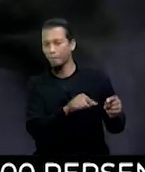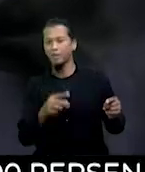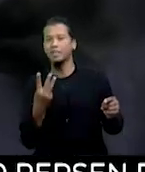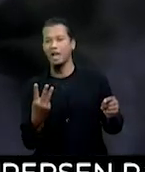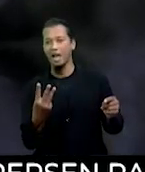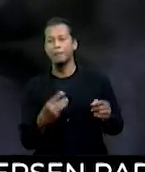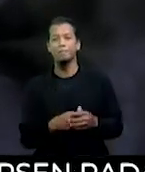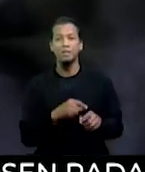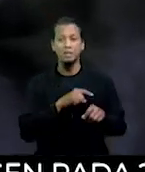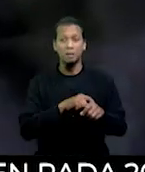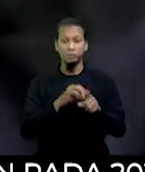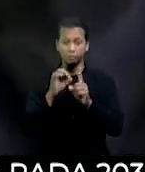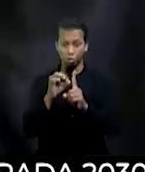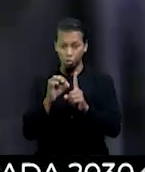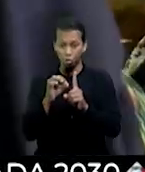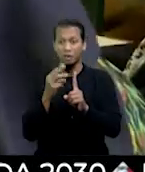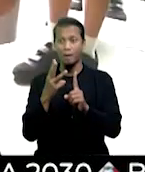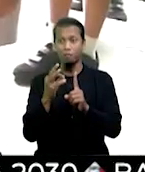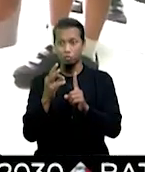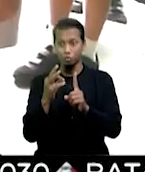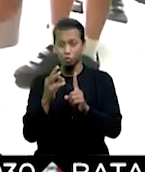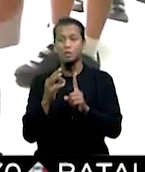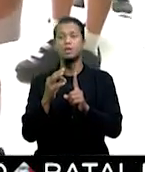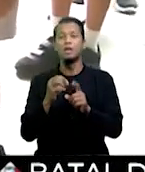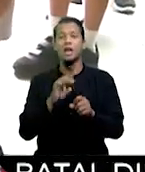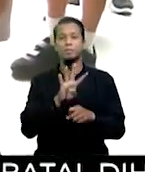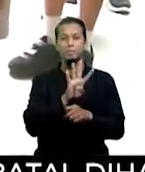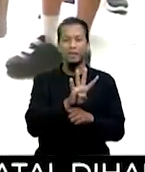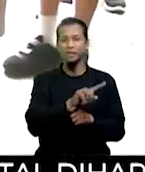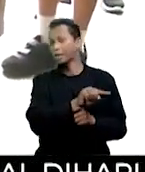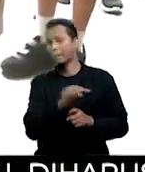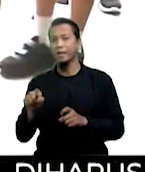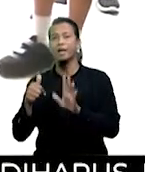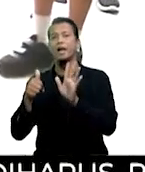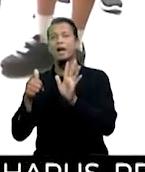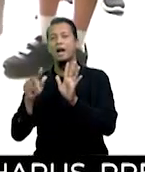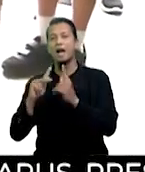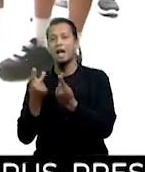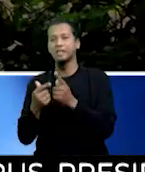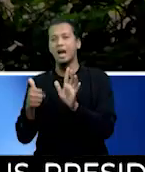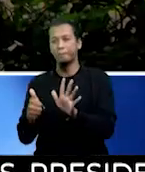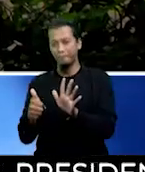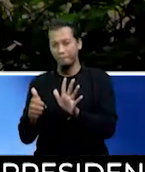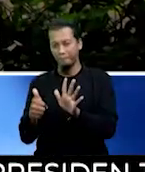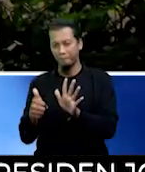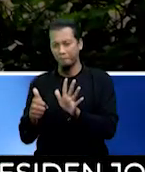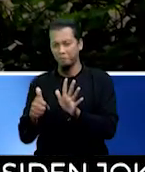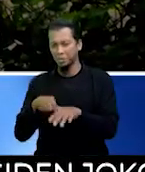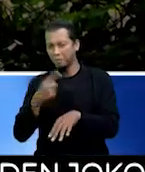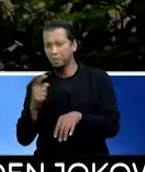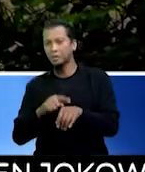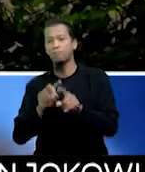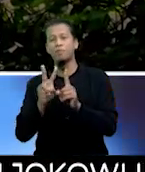10.30, sedangkan untuk kelas 4 hingga dengan kelas 6 ini dilakukan pembelajaran hingga dengan pukul 11